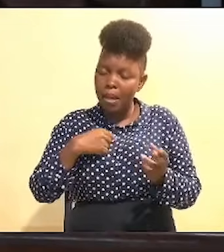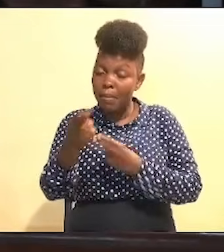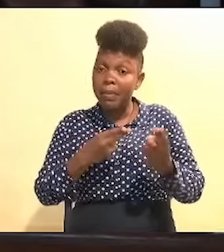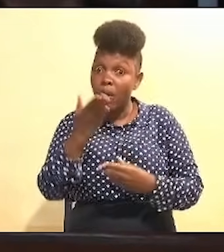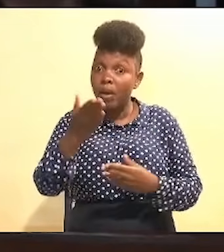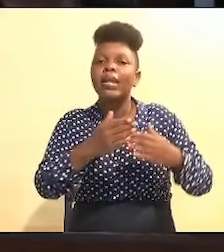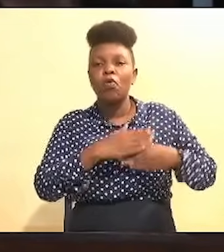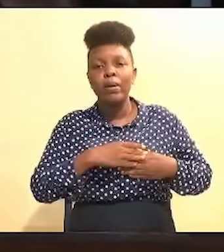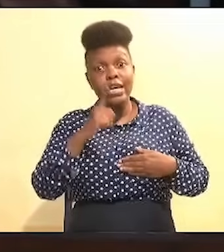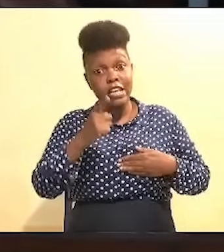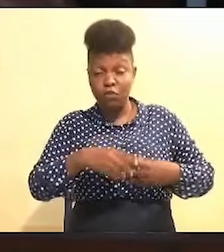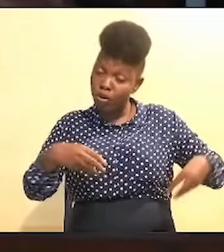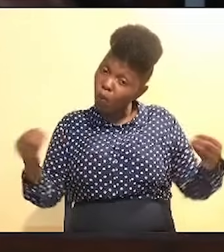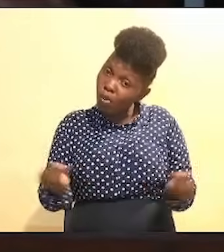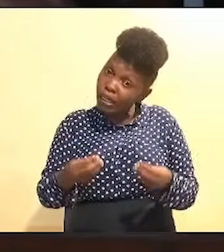Unamhamasisha.